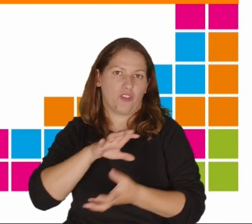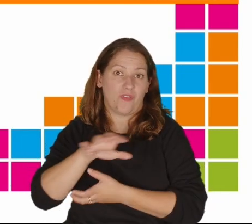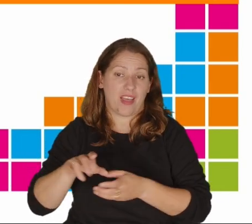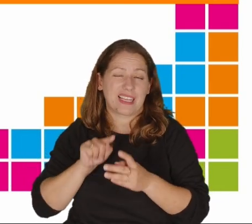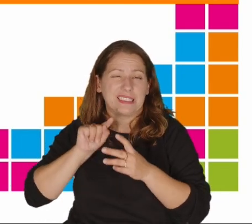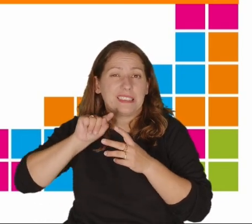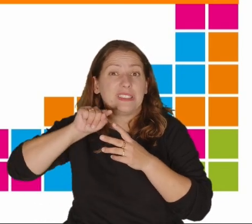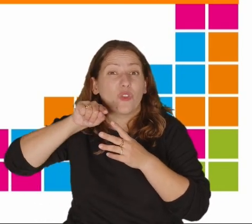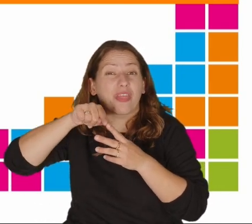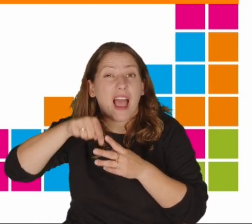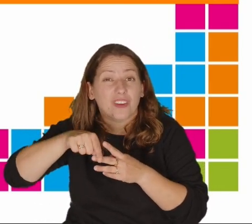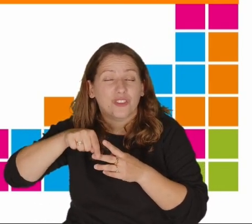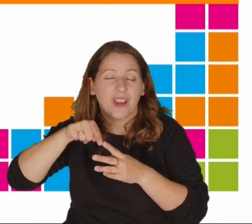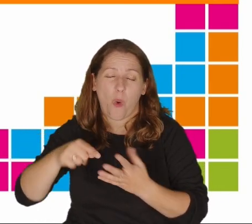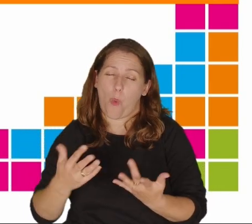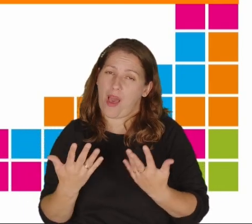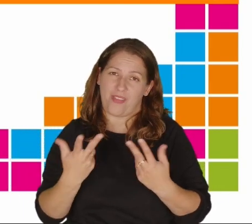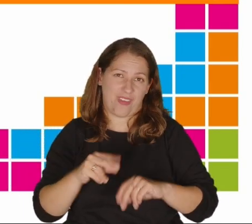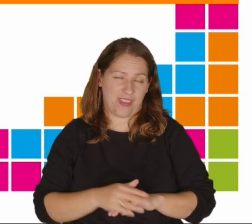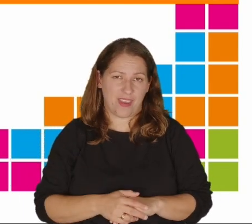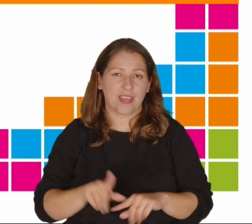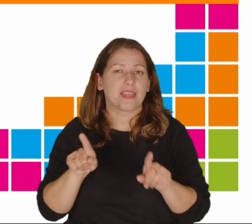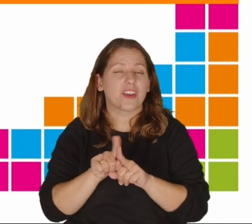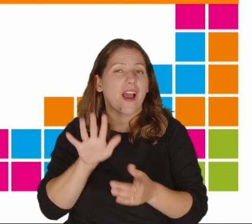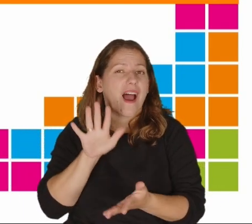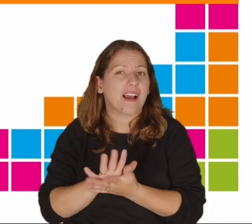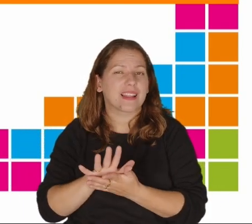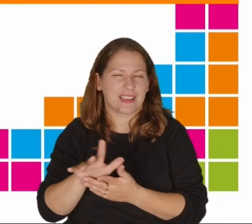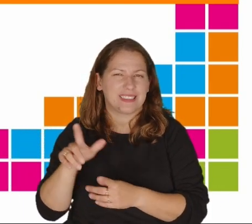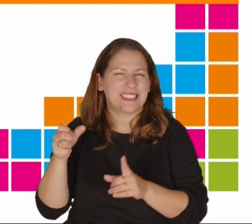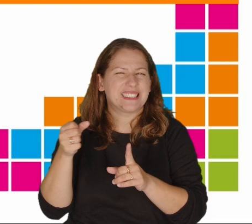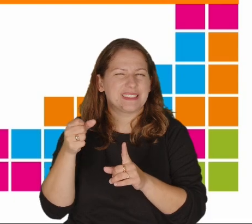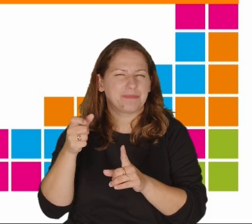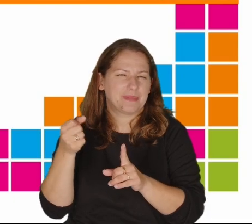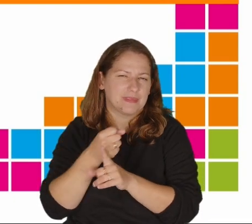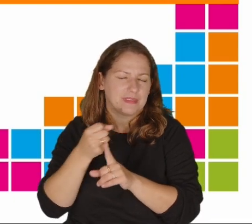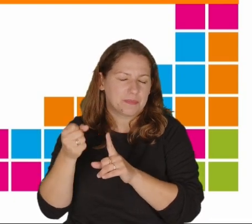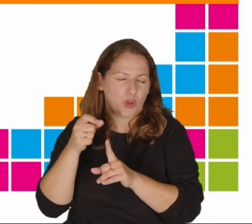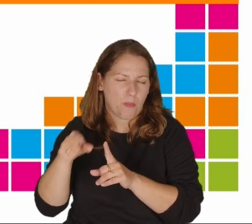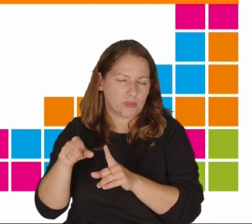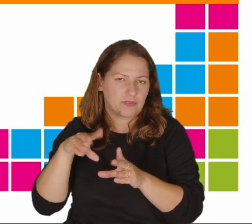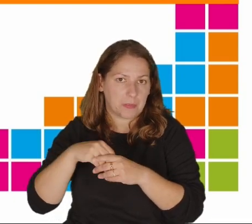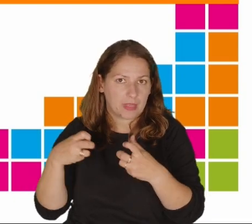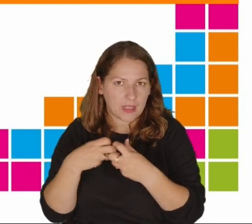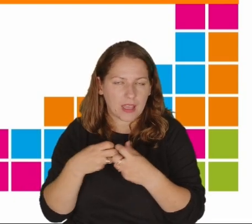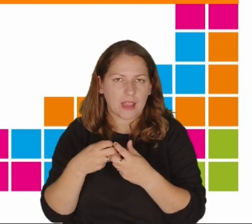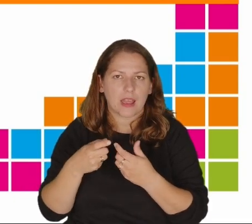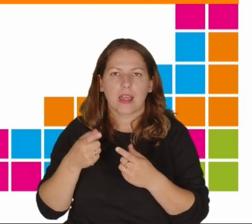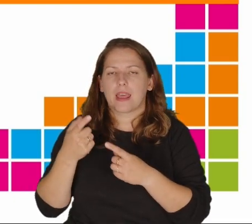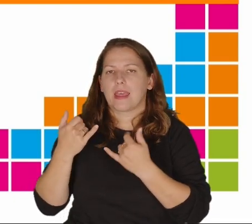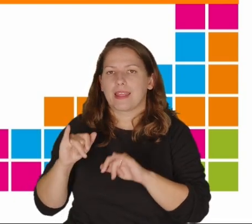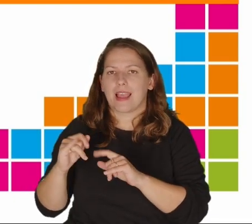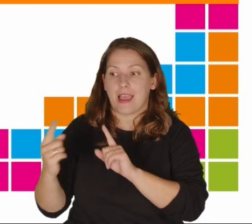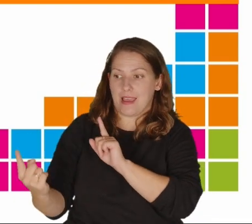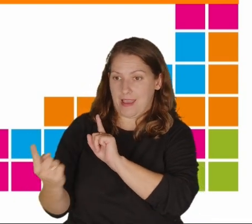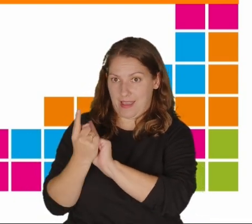dotarcie wcale nie jest łatwe. No też charakterystyka cyberprzemocy jest taka, że trochę w odróżnieniu od tej przemocy twarzą